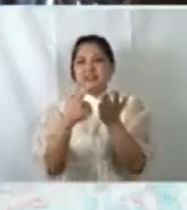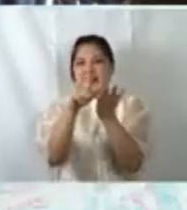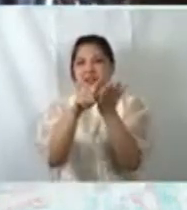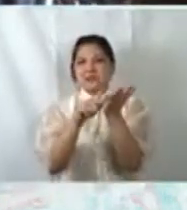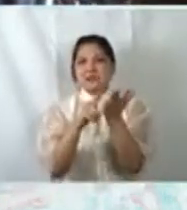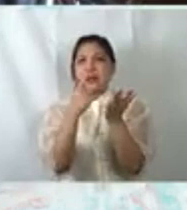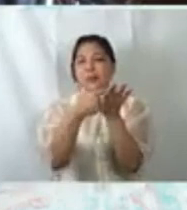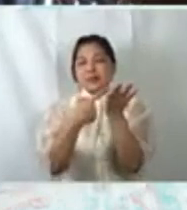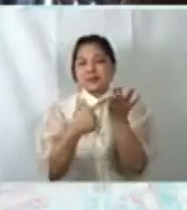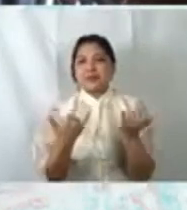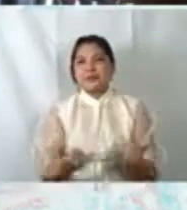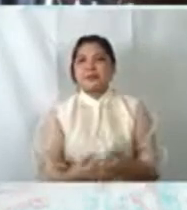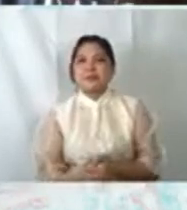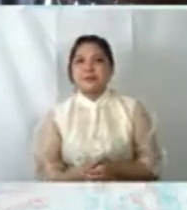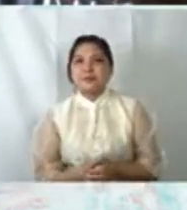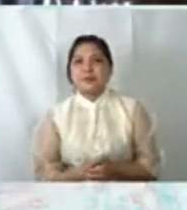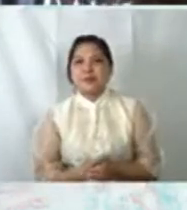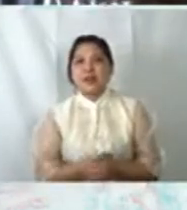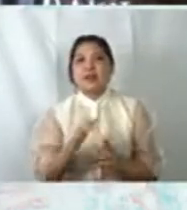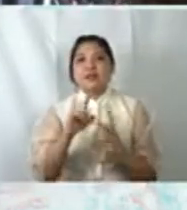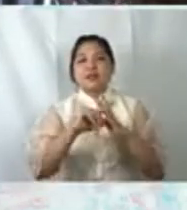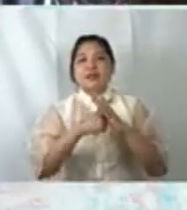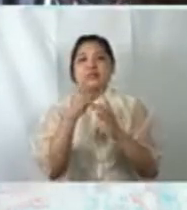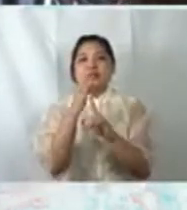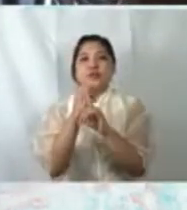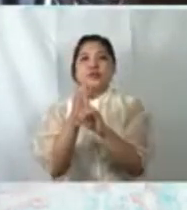natin yung